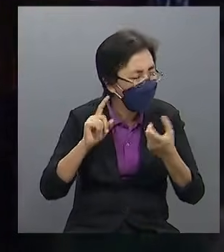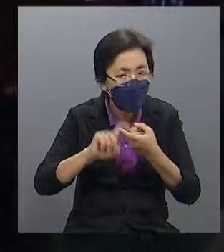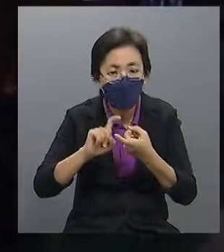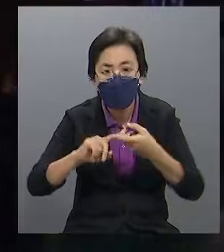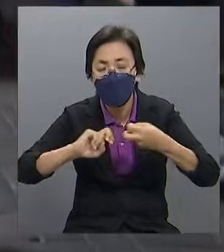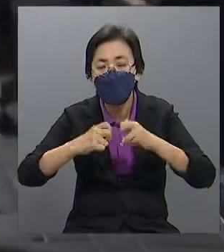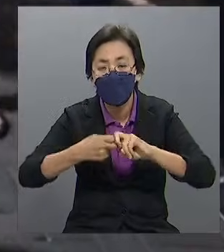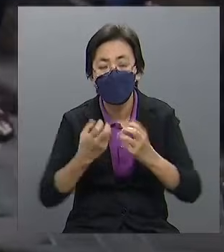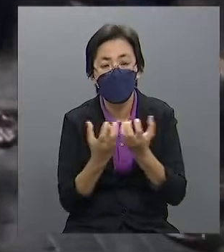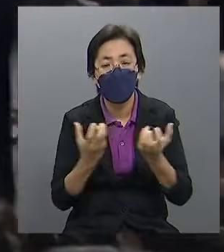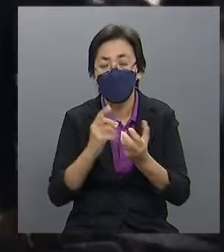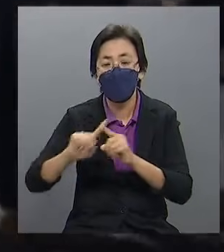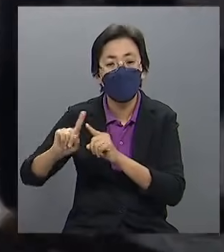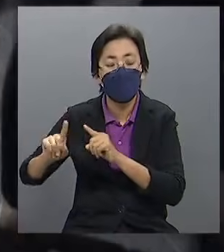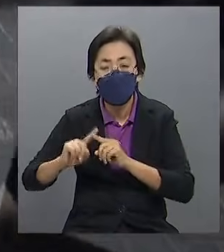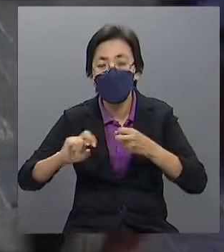นี่ยราคาแพงขึ้นค่ะ